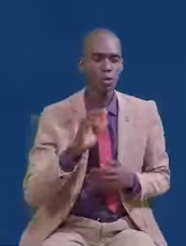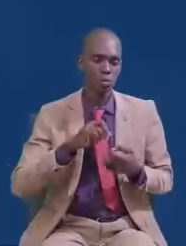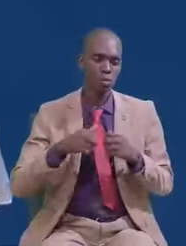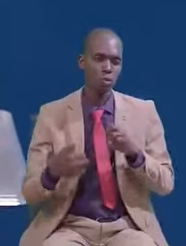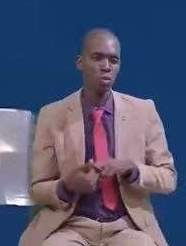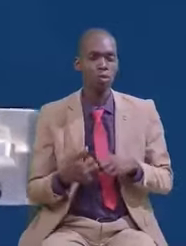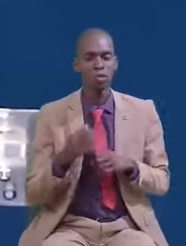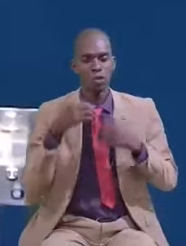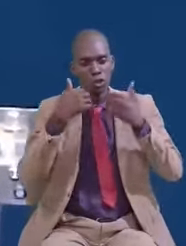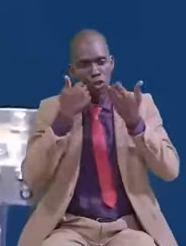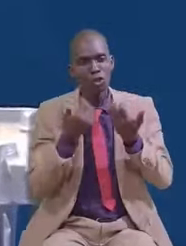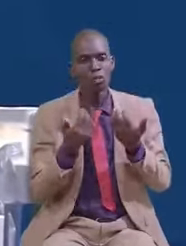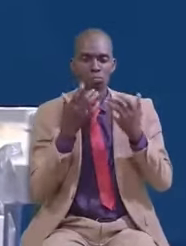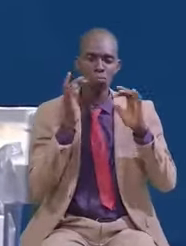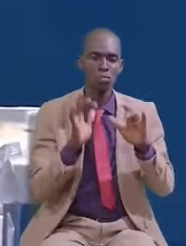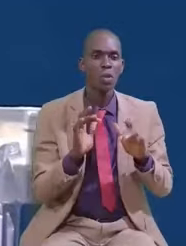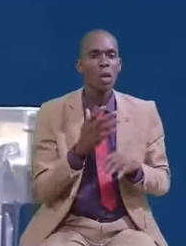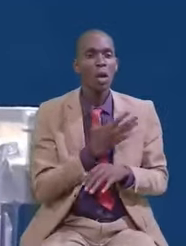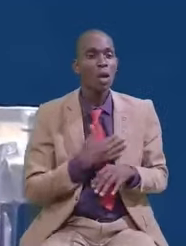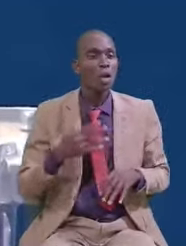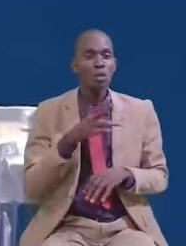Il n'y a personne qui t'estime.